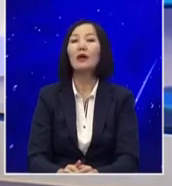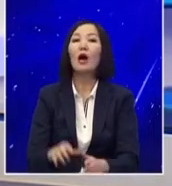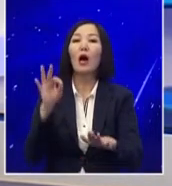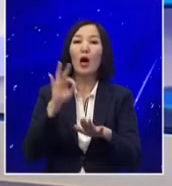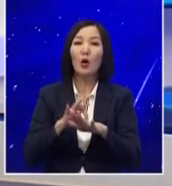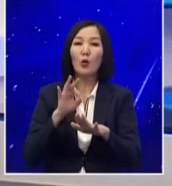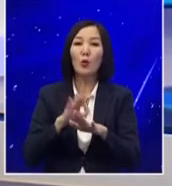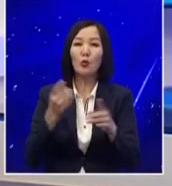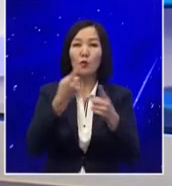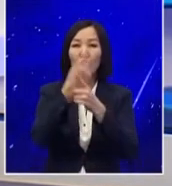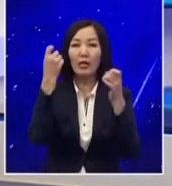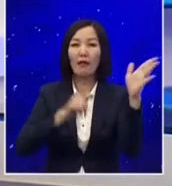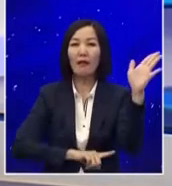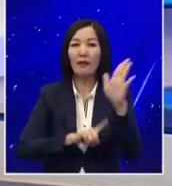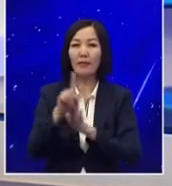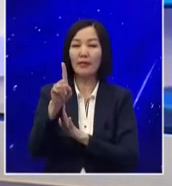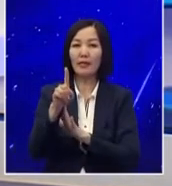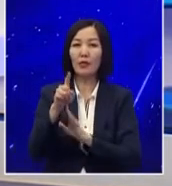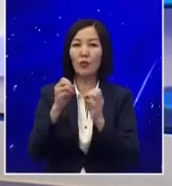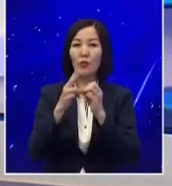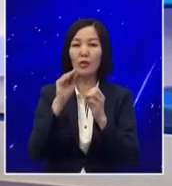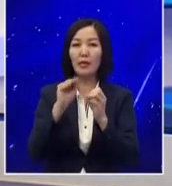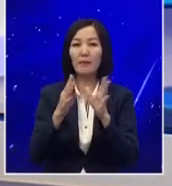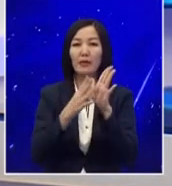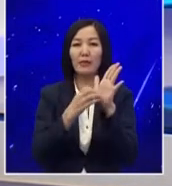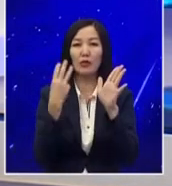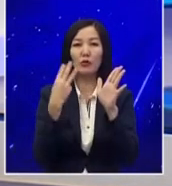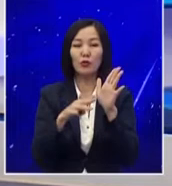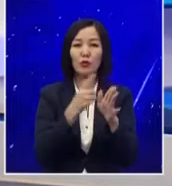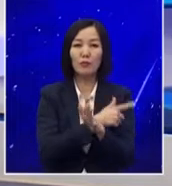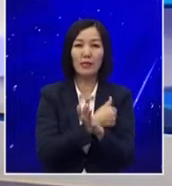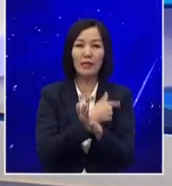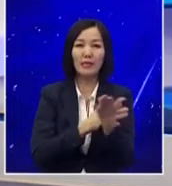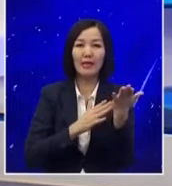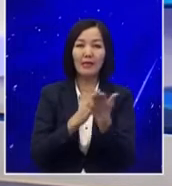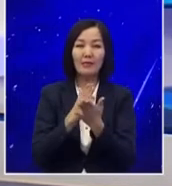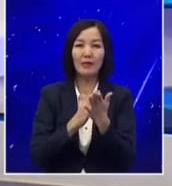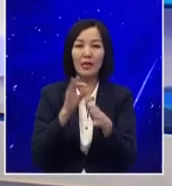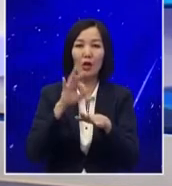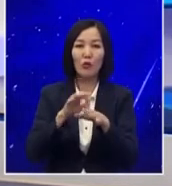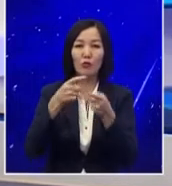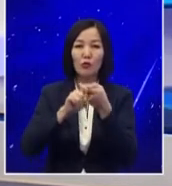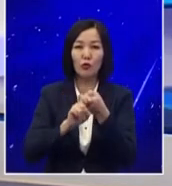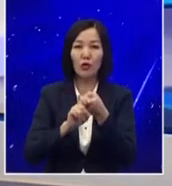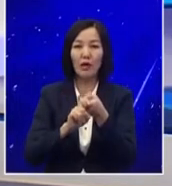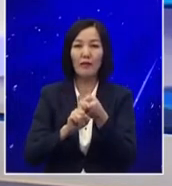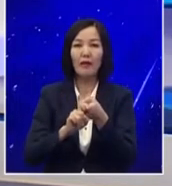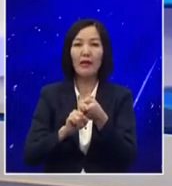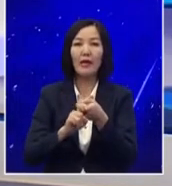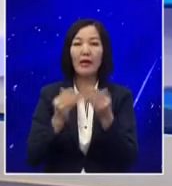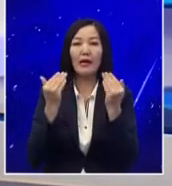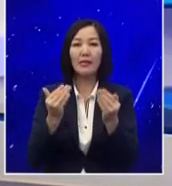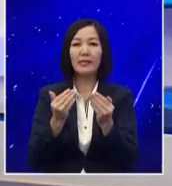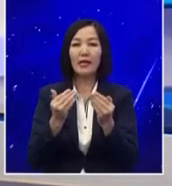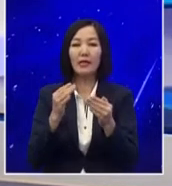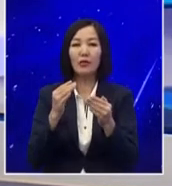Пандемия жарияланғаннан бері елімізде 12830 медицина қызметкері инфекция жұқтырған. Оның ішінде кәсіптік қызметті жүзеге